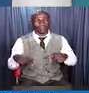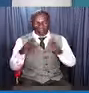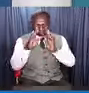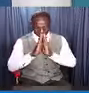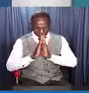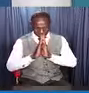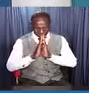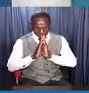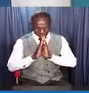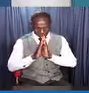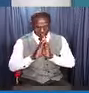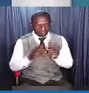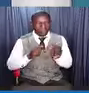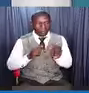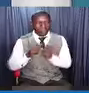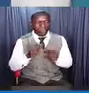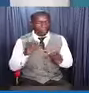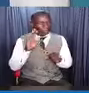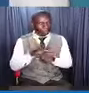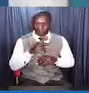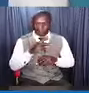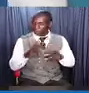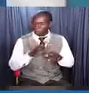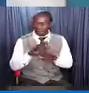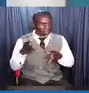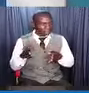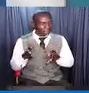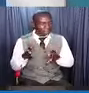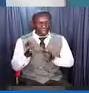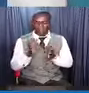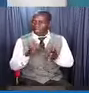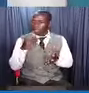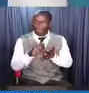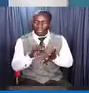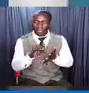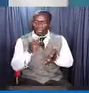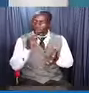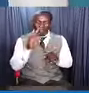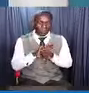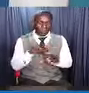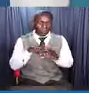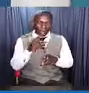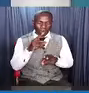ndugu. Okay, close your eyes. Vita viko chini ya jua. The fights are under the sun. Yesu alisema dhiki iko chini ya